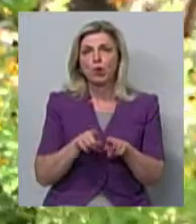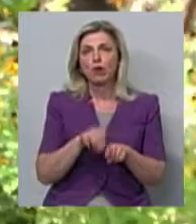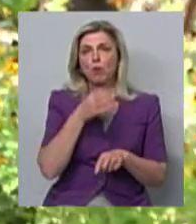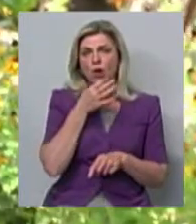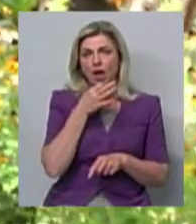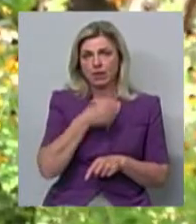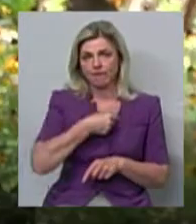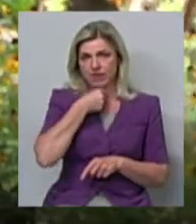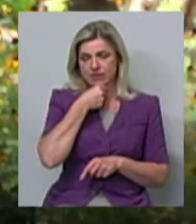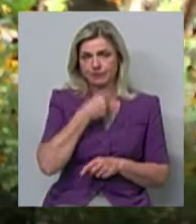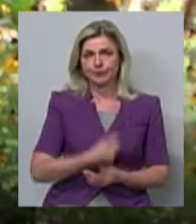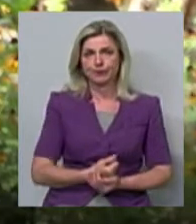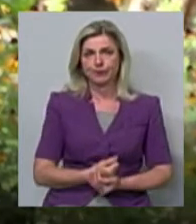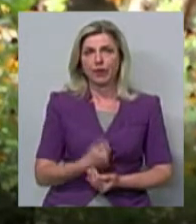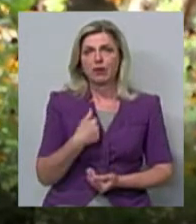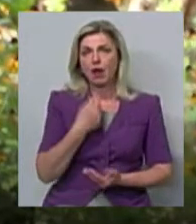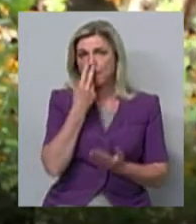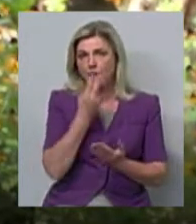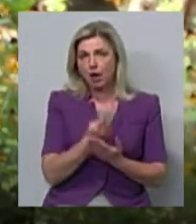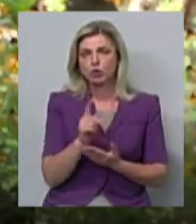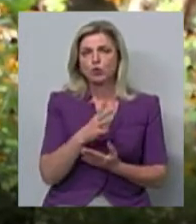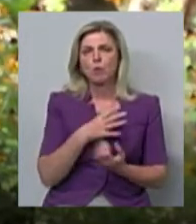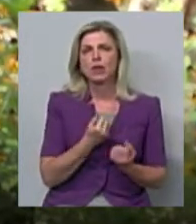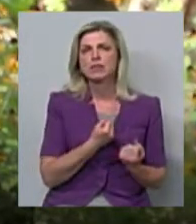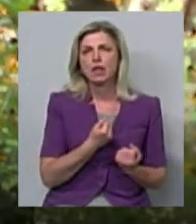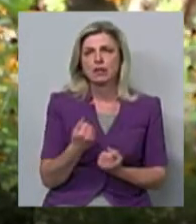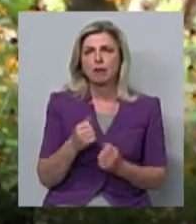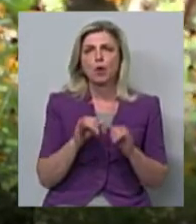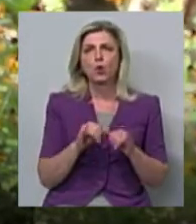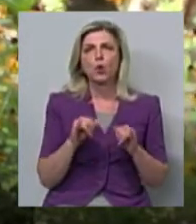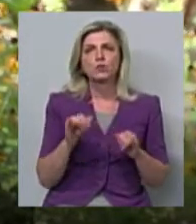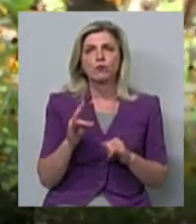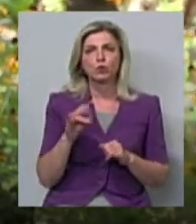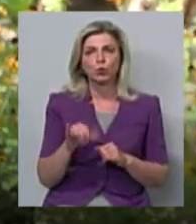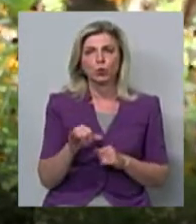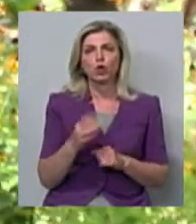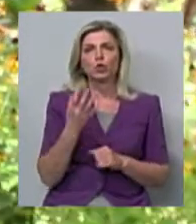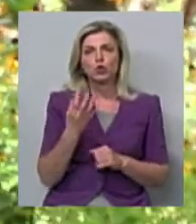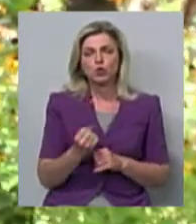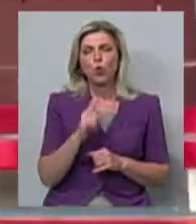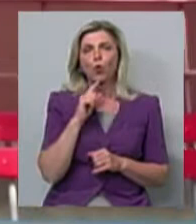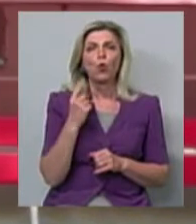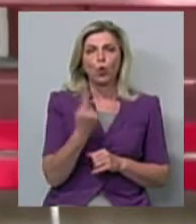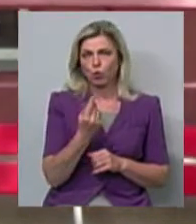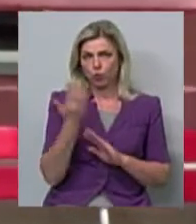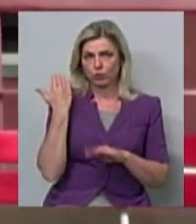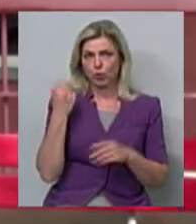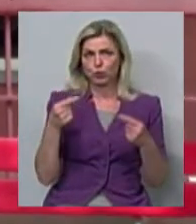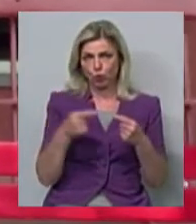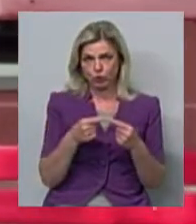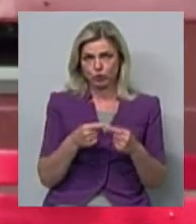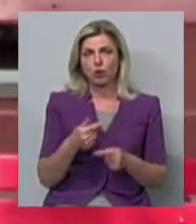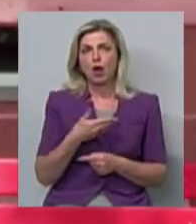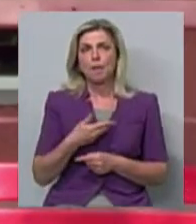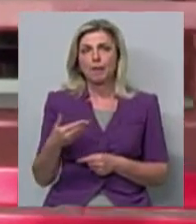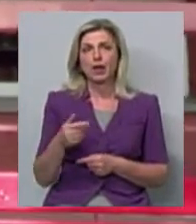віці. Я бачила, що була затримка розвитку ще з року точно. Ми, в